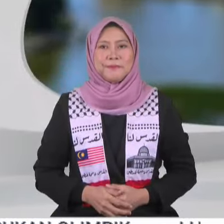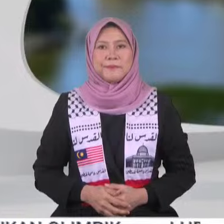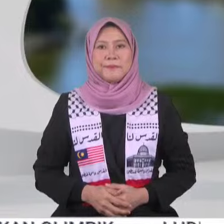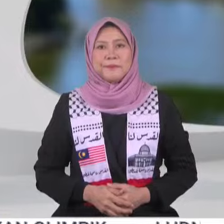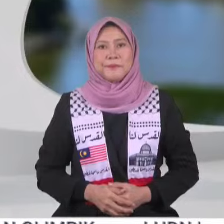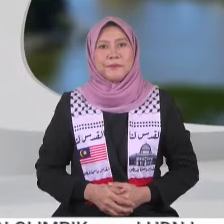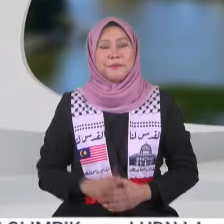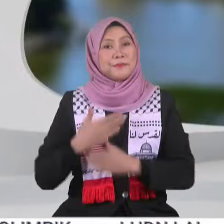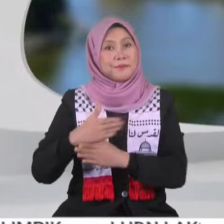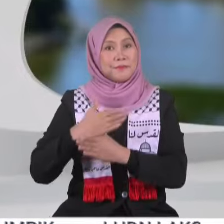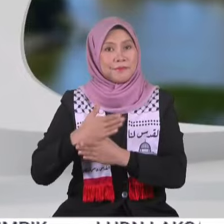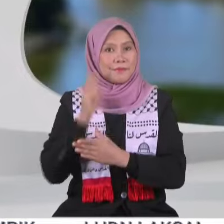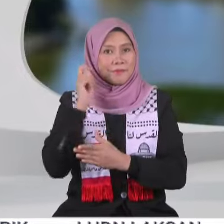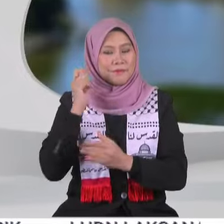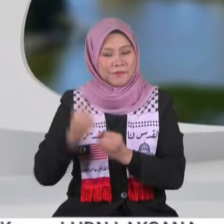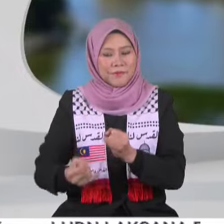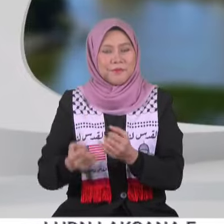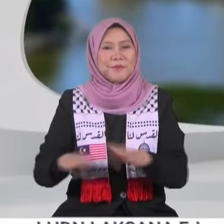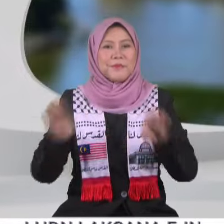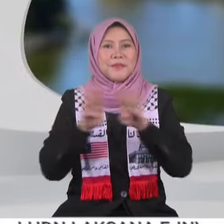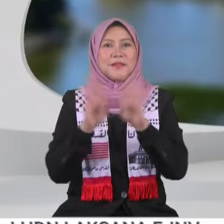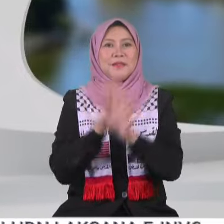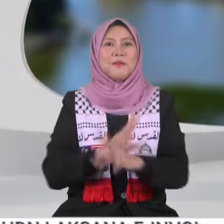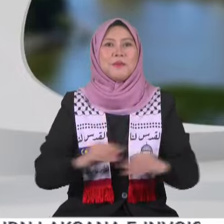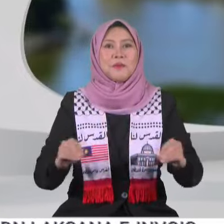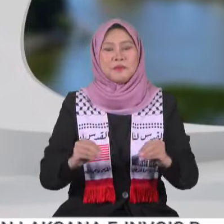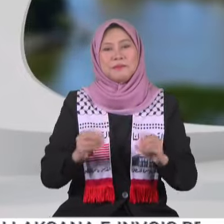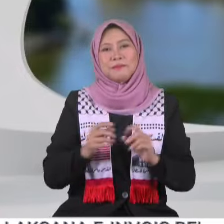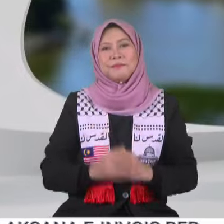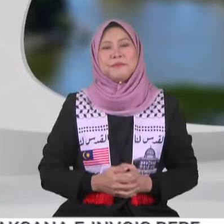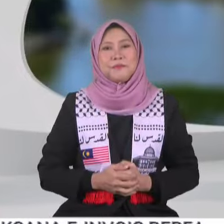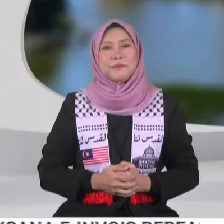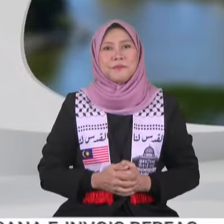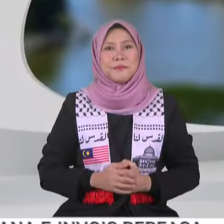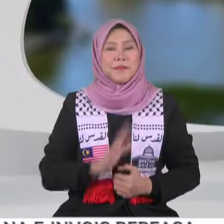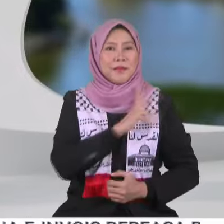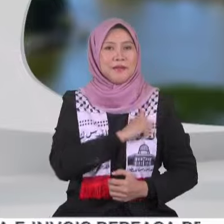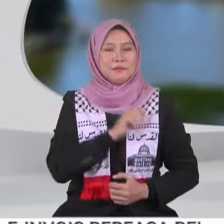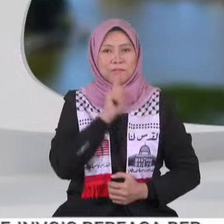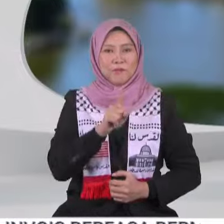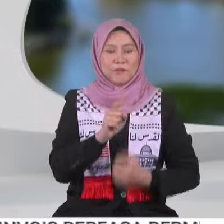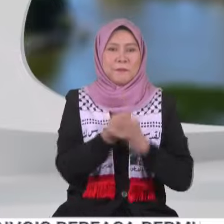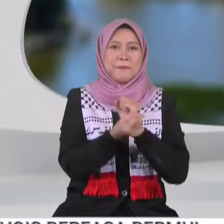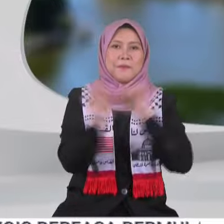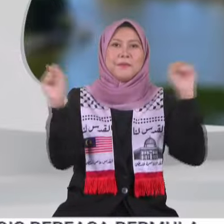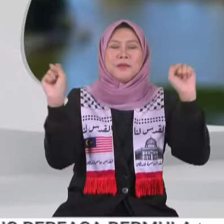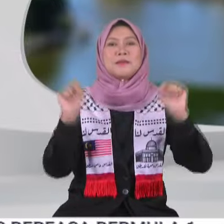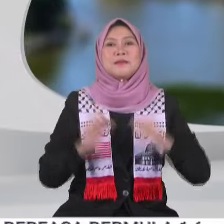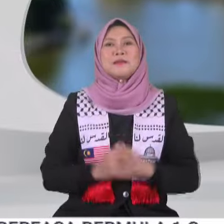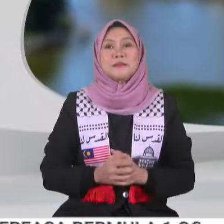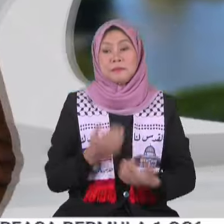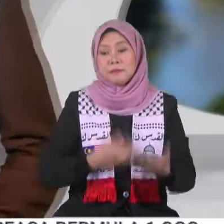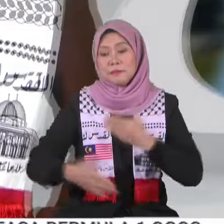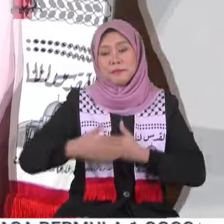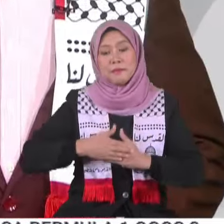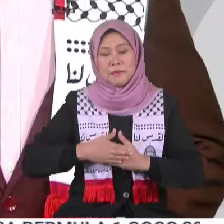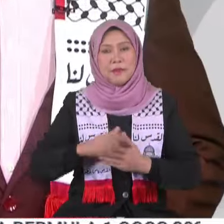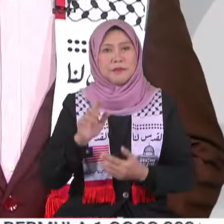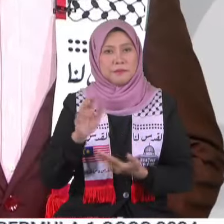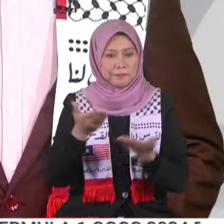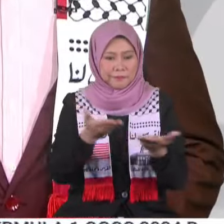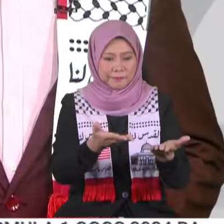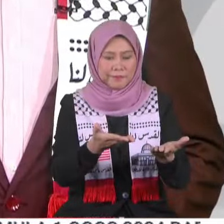Baik saudara, perkongsian itu tadi mengakhiri berita dari Sarawak. Dari sungai hingga segara, Palestin pasti merdeka. Kita kembali bersama Dia